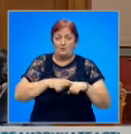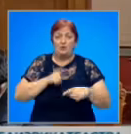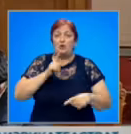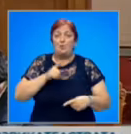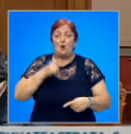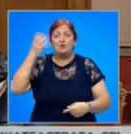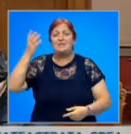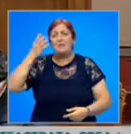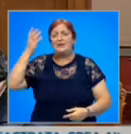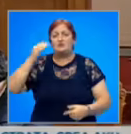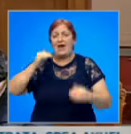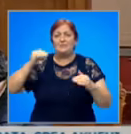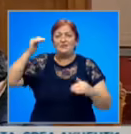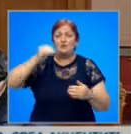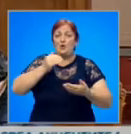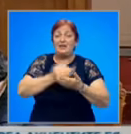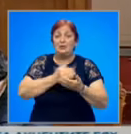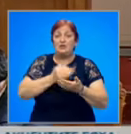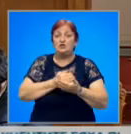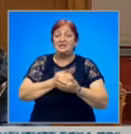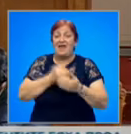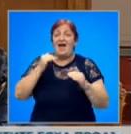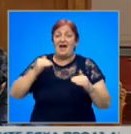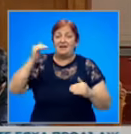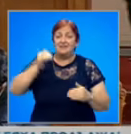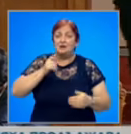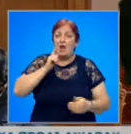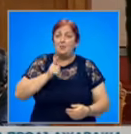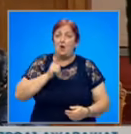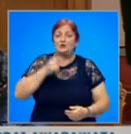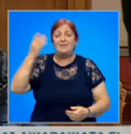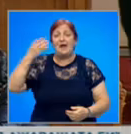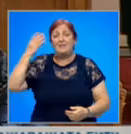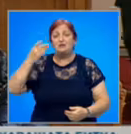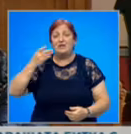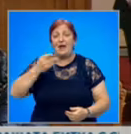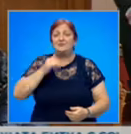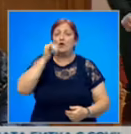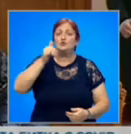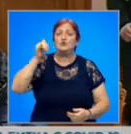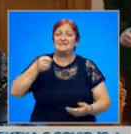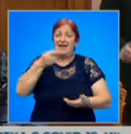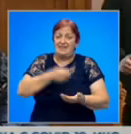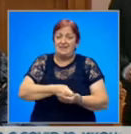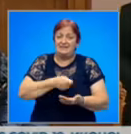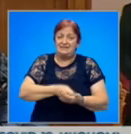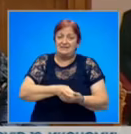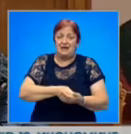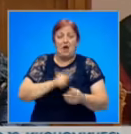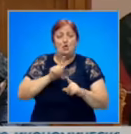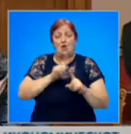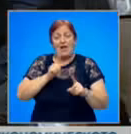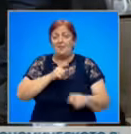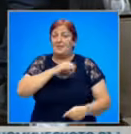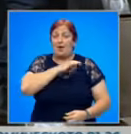може да мечтаем за висок икономически растеж, може да мечтаем за чуждестранни инвестиции, но няма да